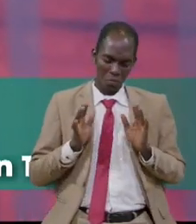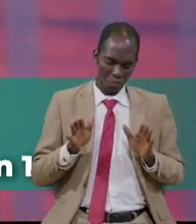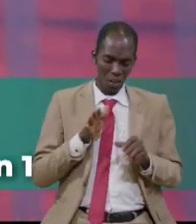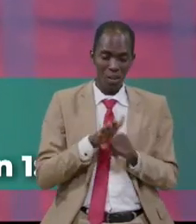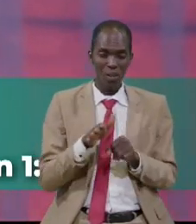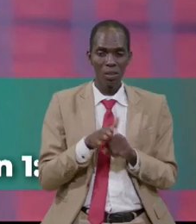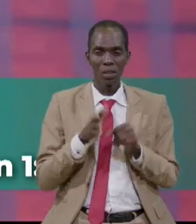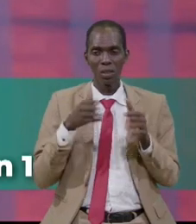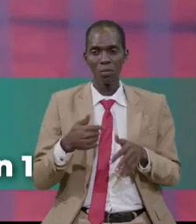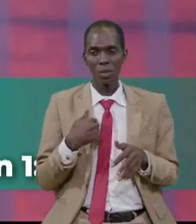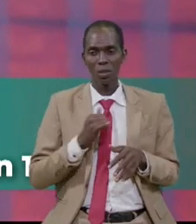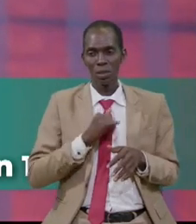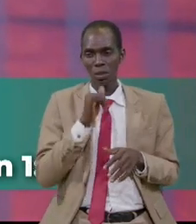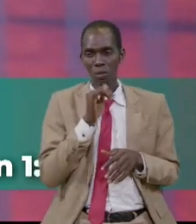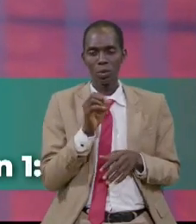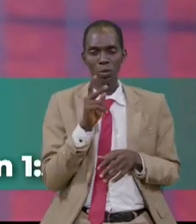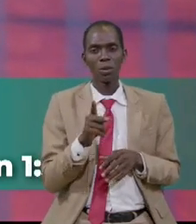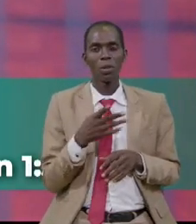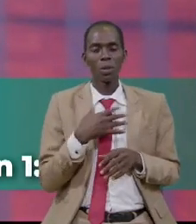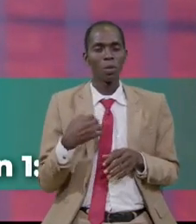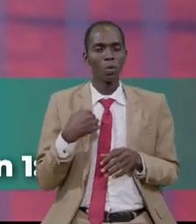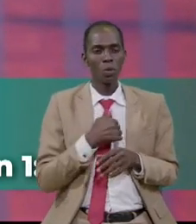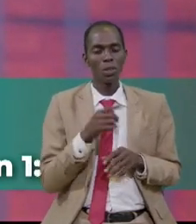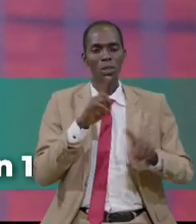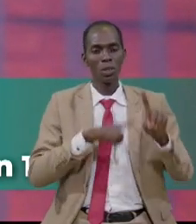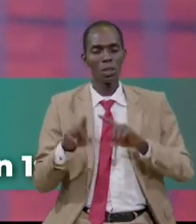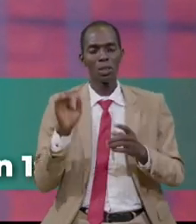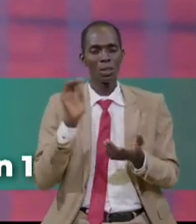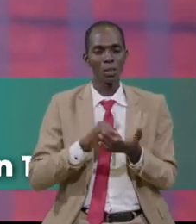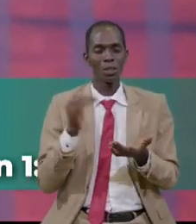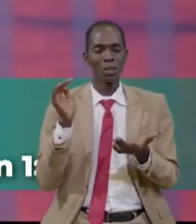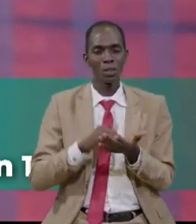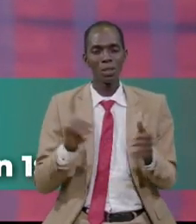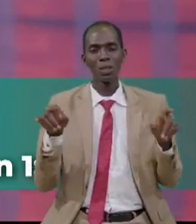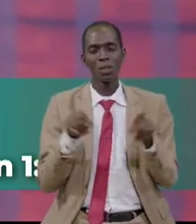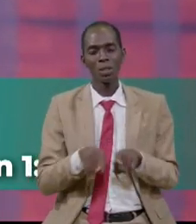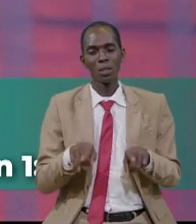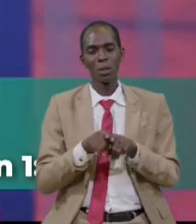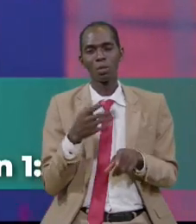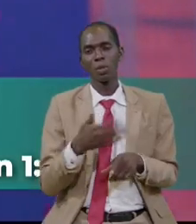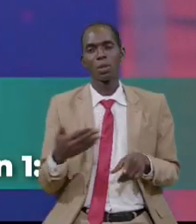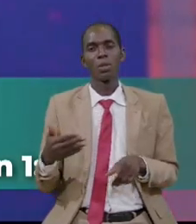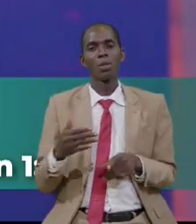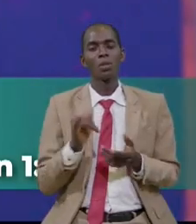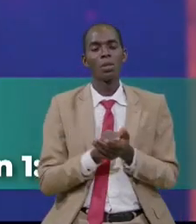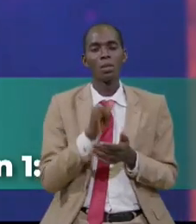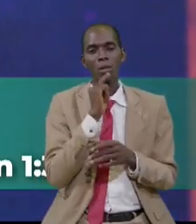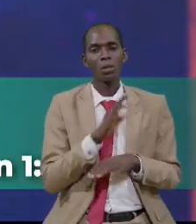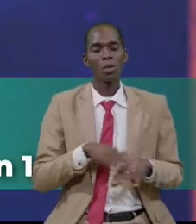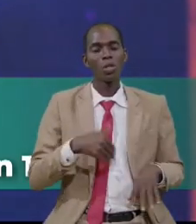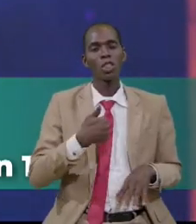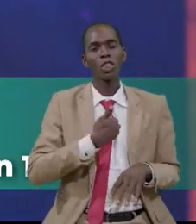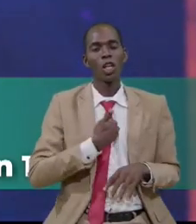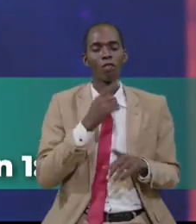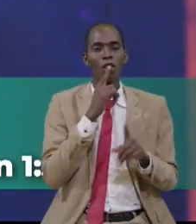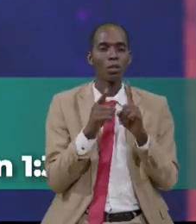le répètes plusieurs fois. Je vais bien. Non, ça ne sanctifie pas. Le soliloque. Oh, je suis un enfant de Dieu. Je